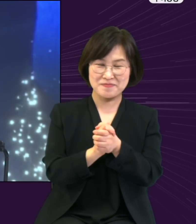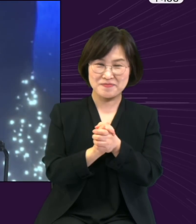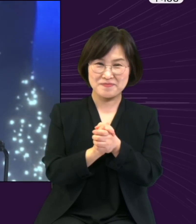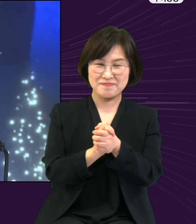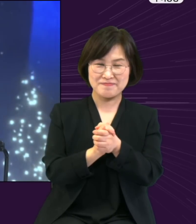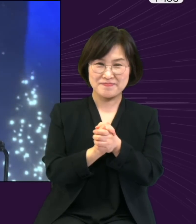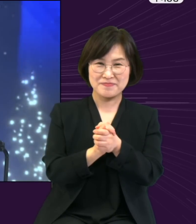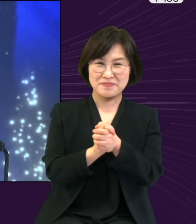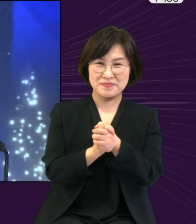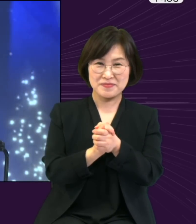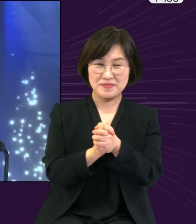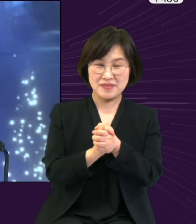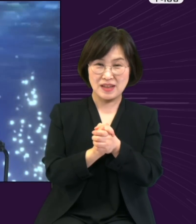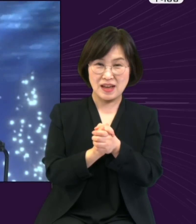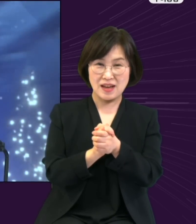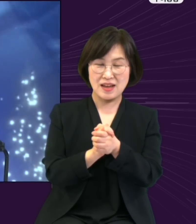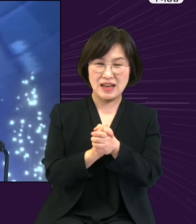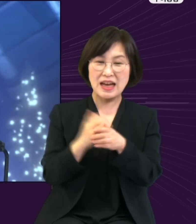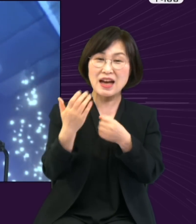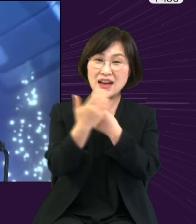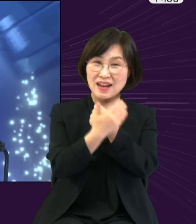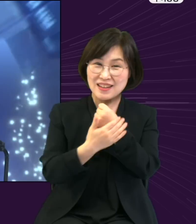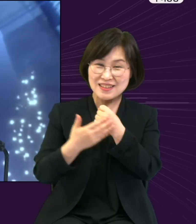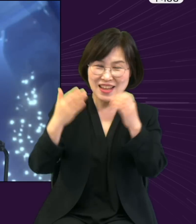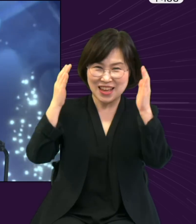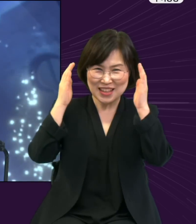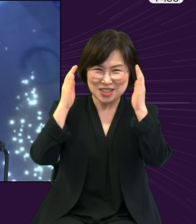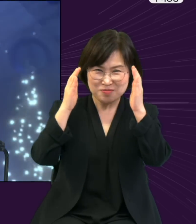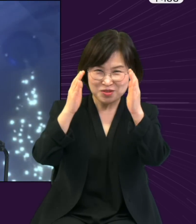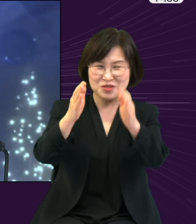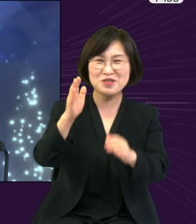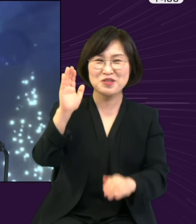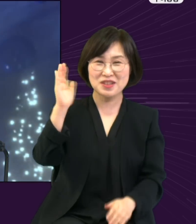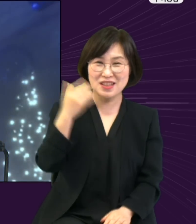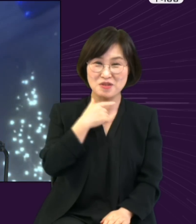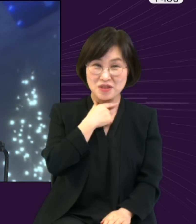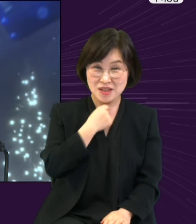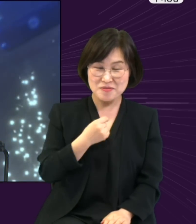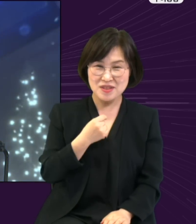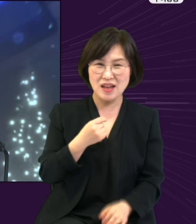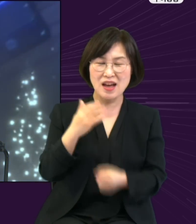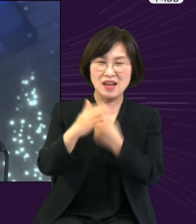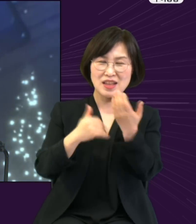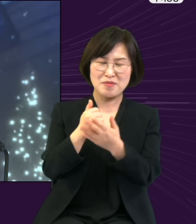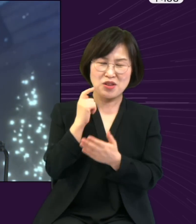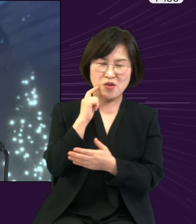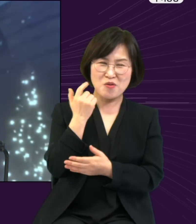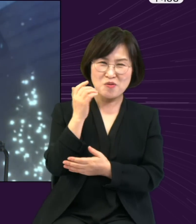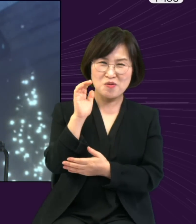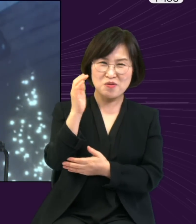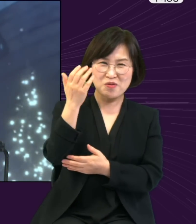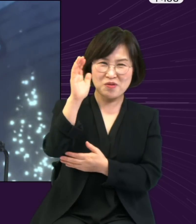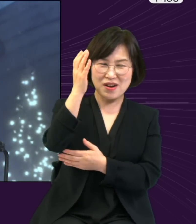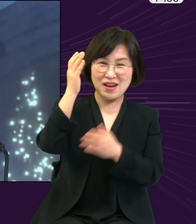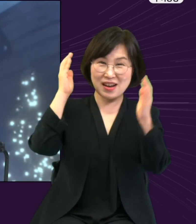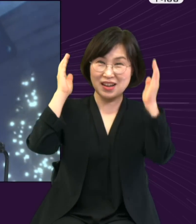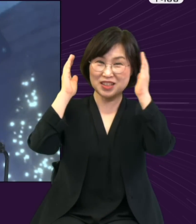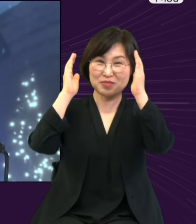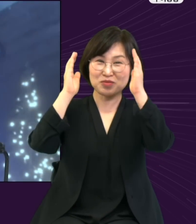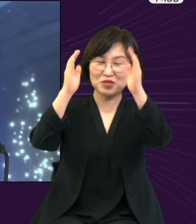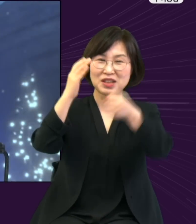가지고 받을 은혜에 주목하는 것이 아닌 오늘 하나님께서 받으실 영광에 주목하는 예배, 하나님 한